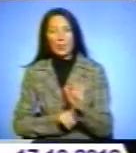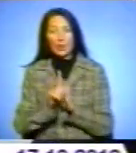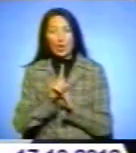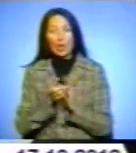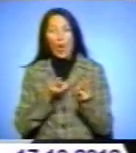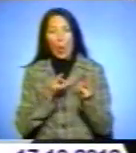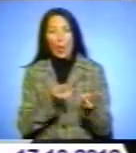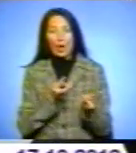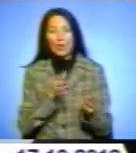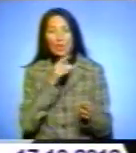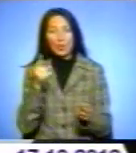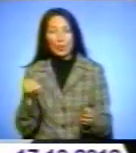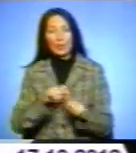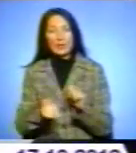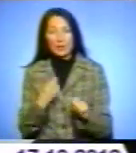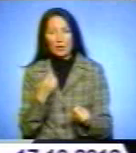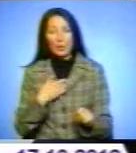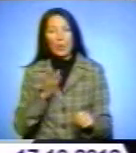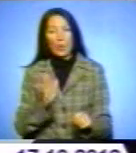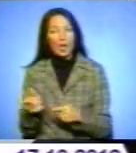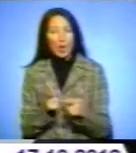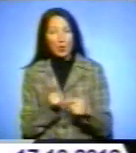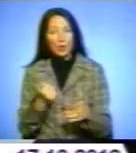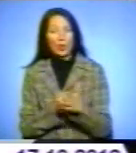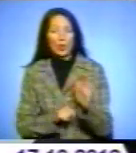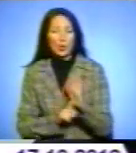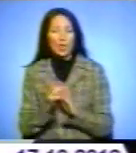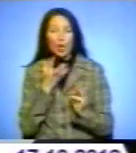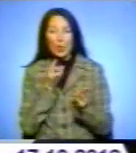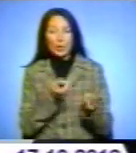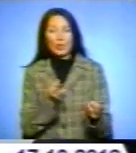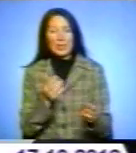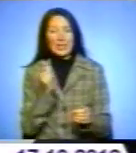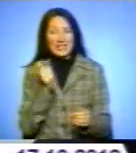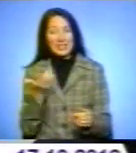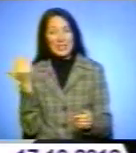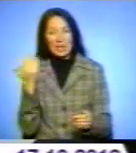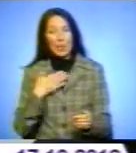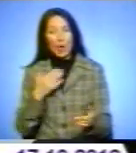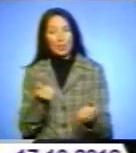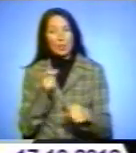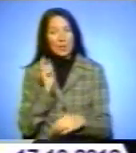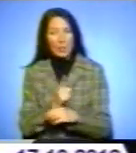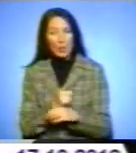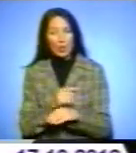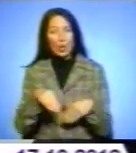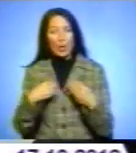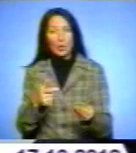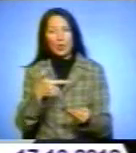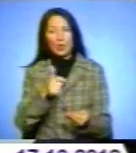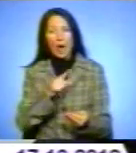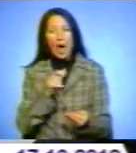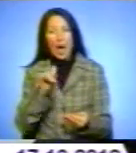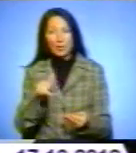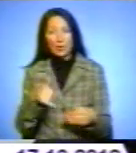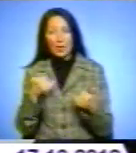до початку опалювального сезону в місті Тернополі ще тиждень тому. Однак ми отримали заборону на подачу газу для